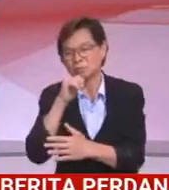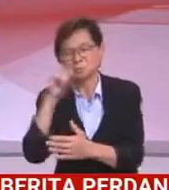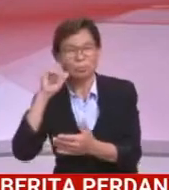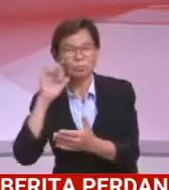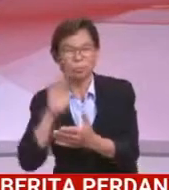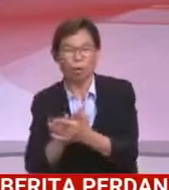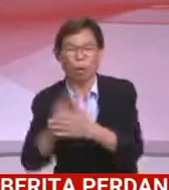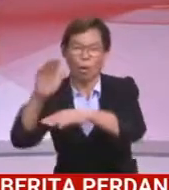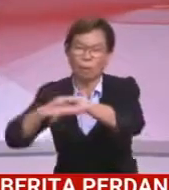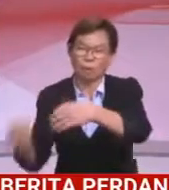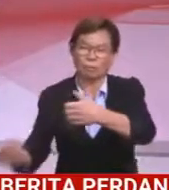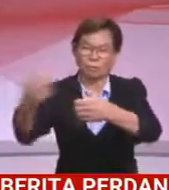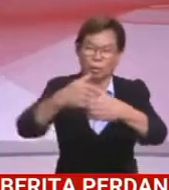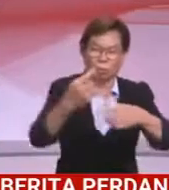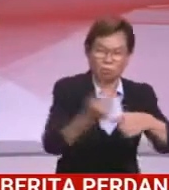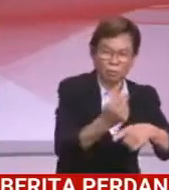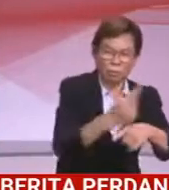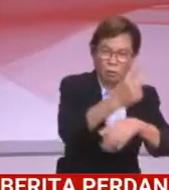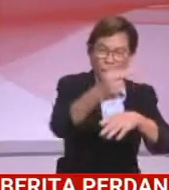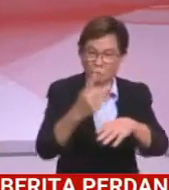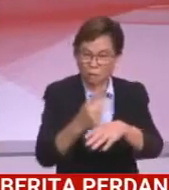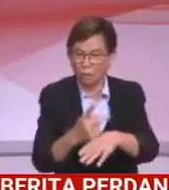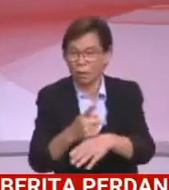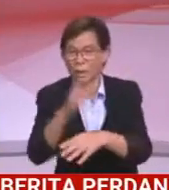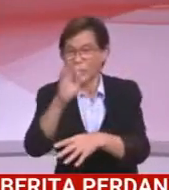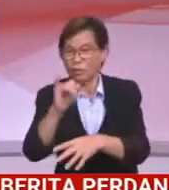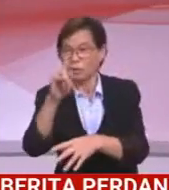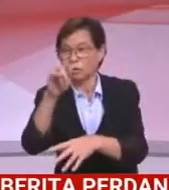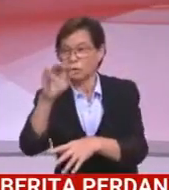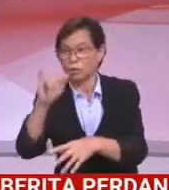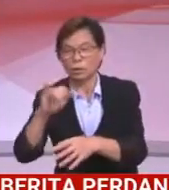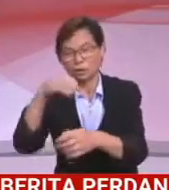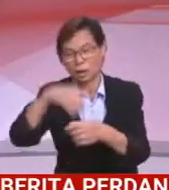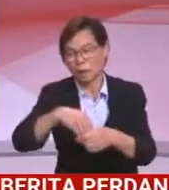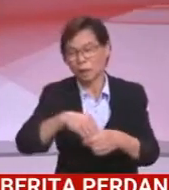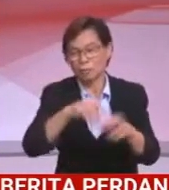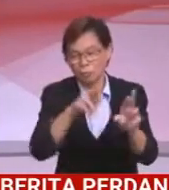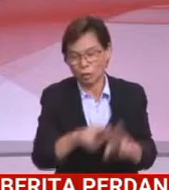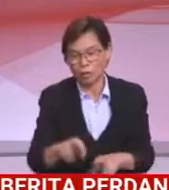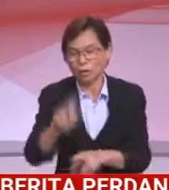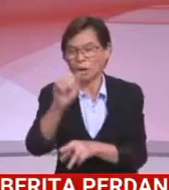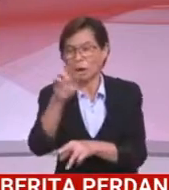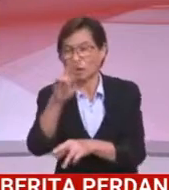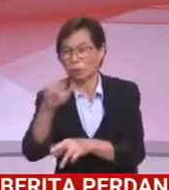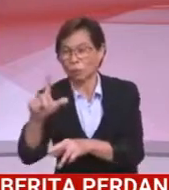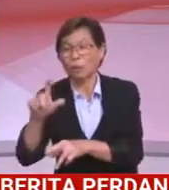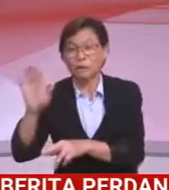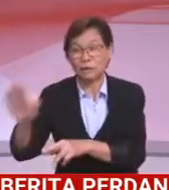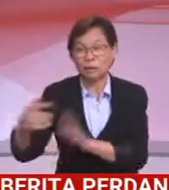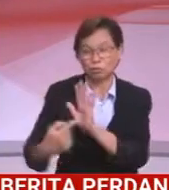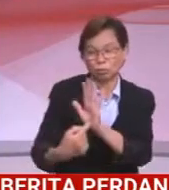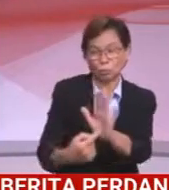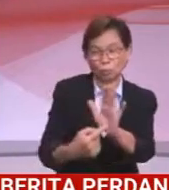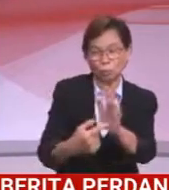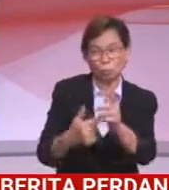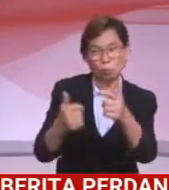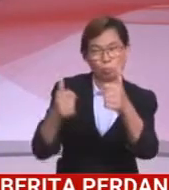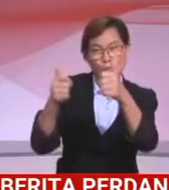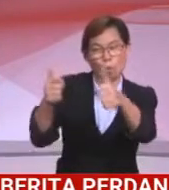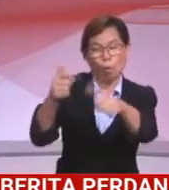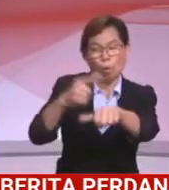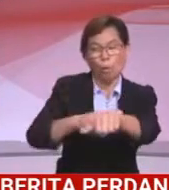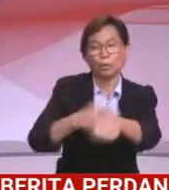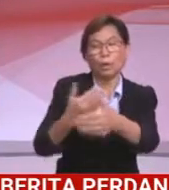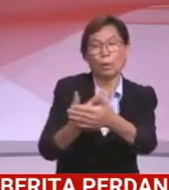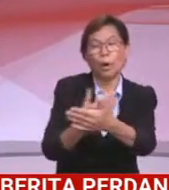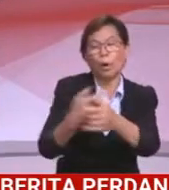fasa latihan skuad kebangsaan oleh itu Fitri tidak ada dalam perancangan Arul melainkan dia menunjukkan ketangkasan pada musim